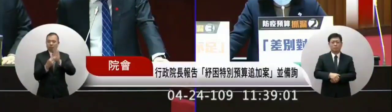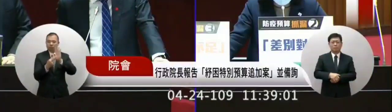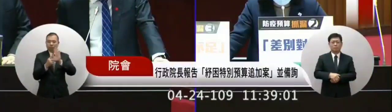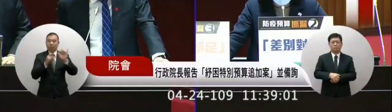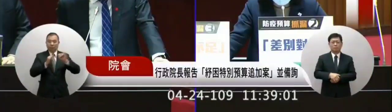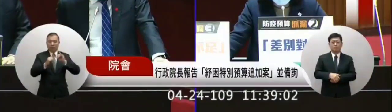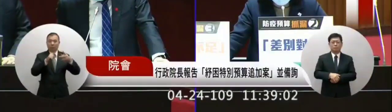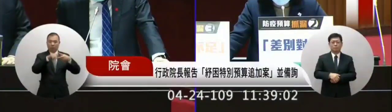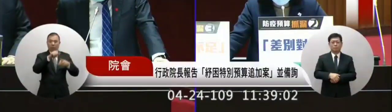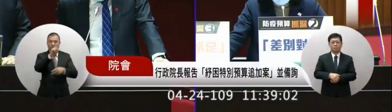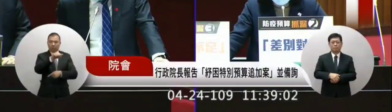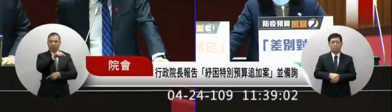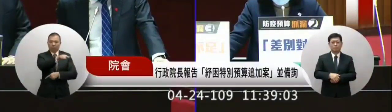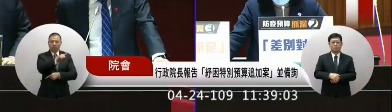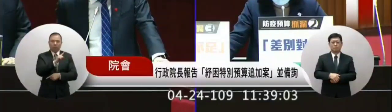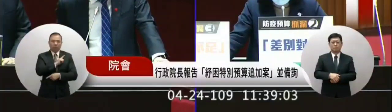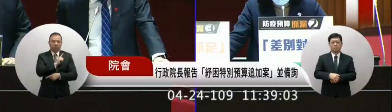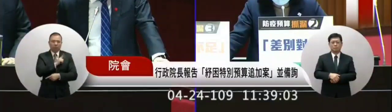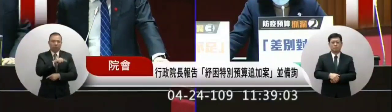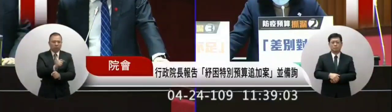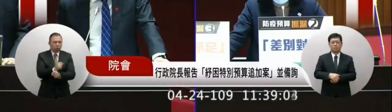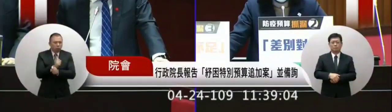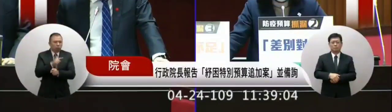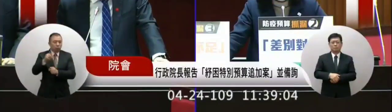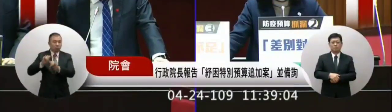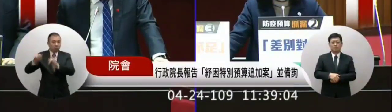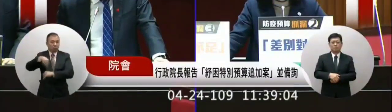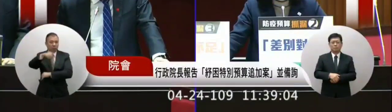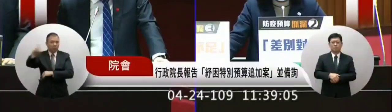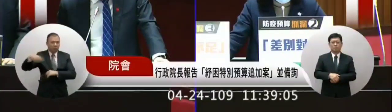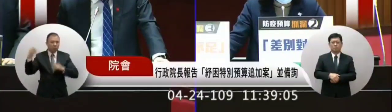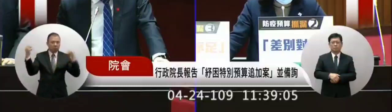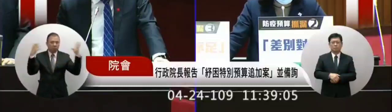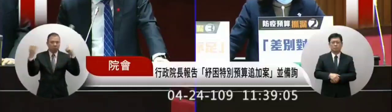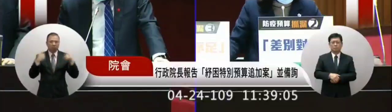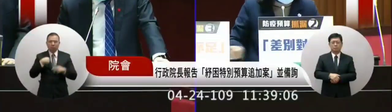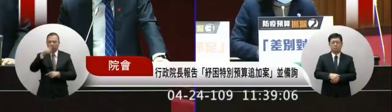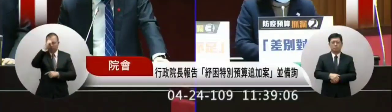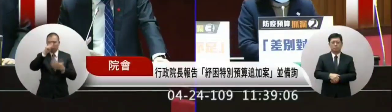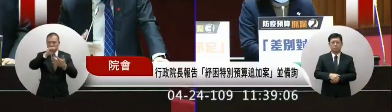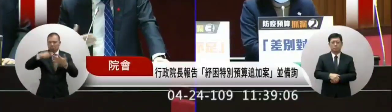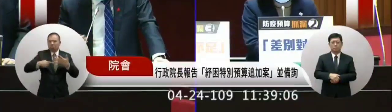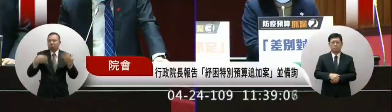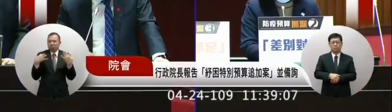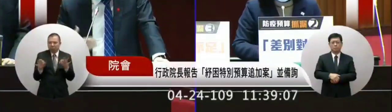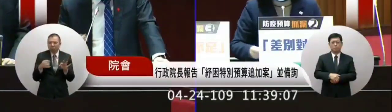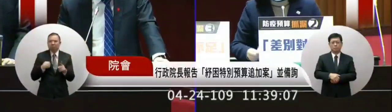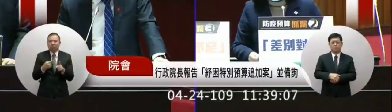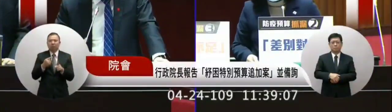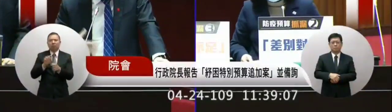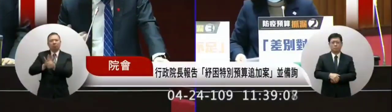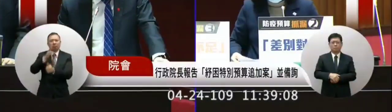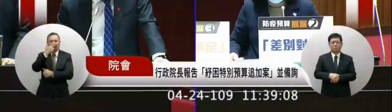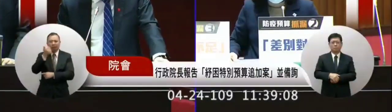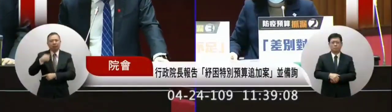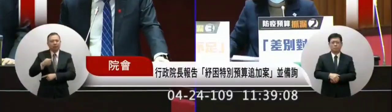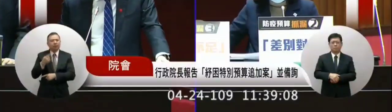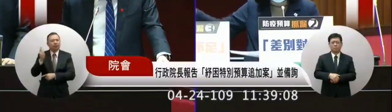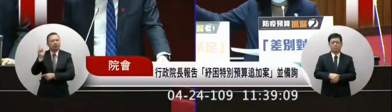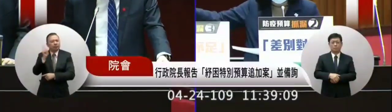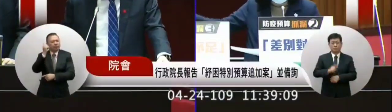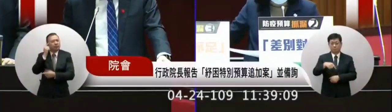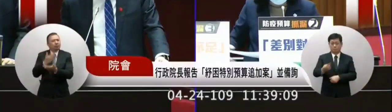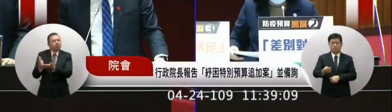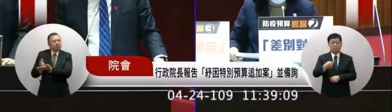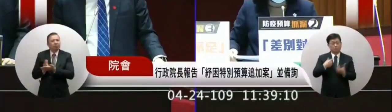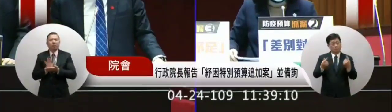公司有关注到所有民众反映的问题，我们尽量简化程序啦。所以我们也正在讨论说，类似民众反映这些问题，不要那个盖棺